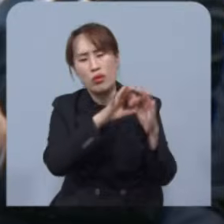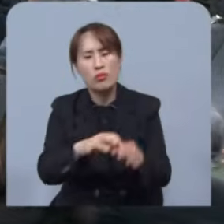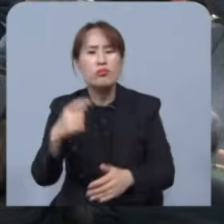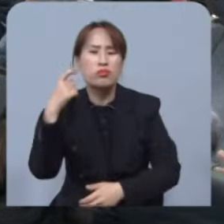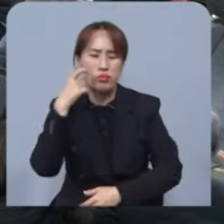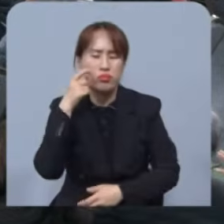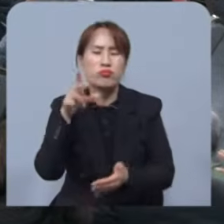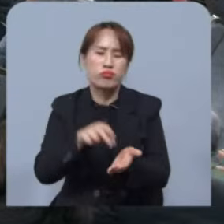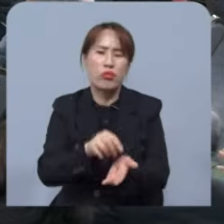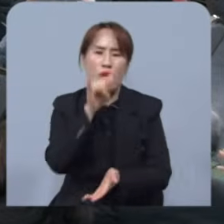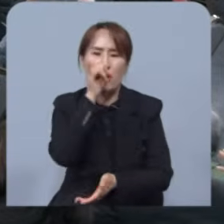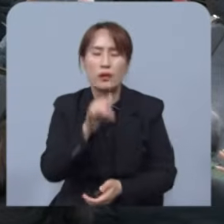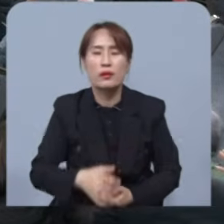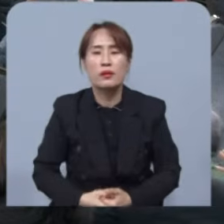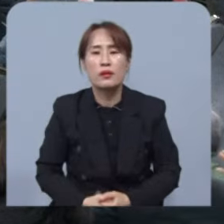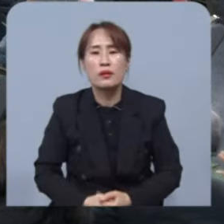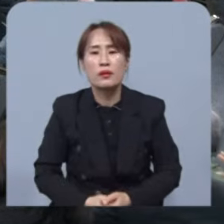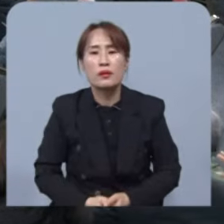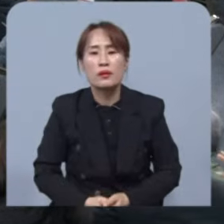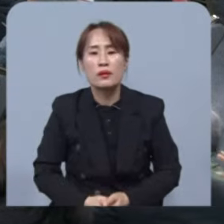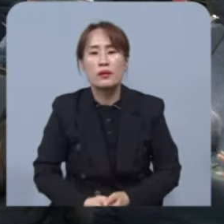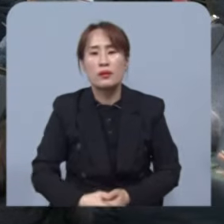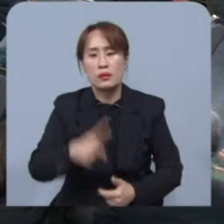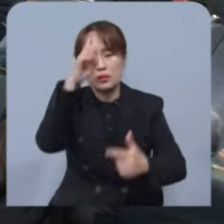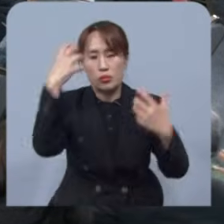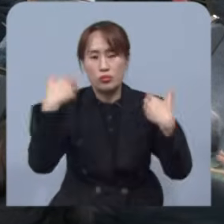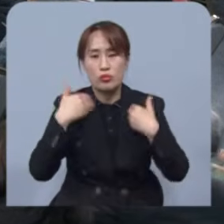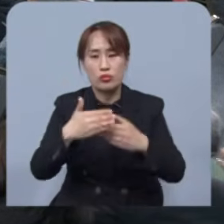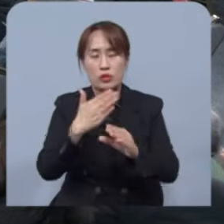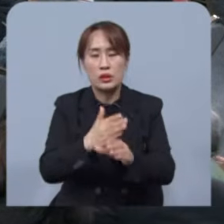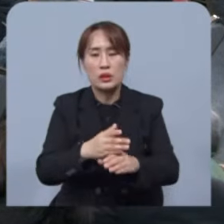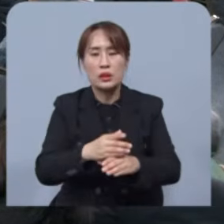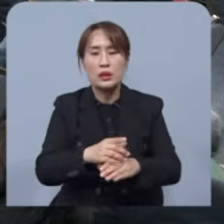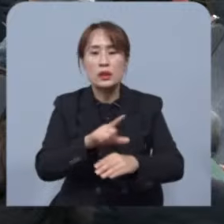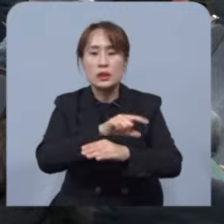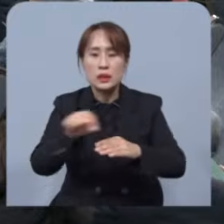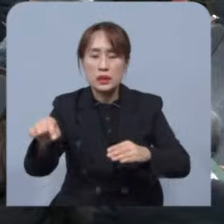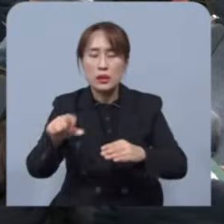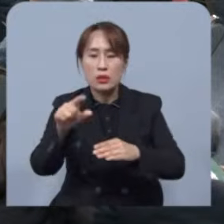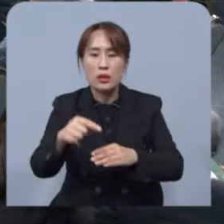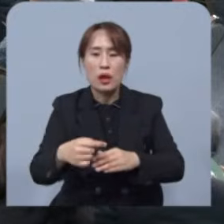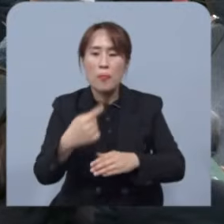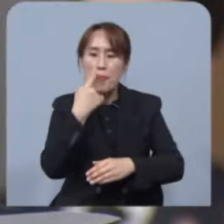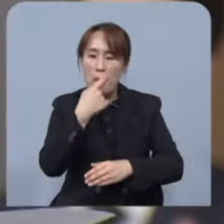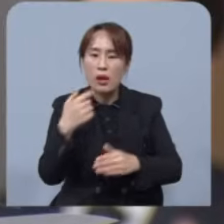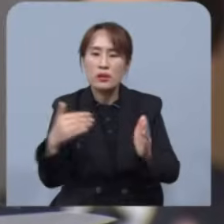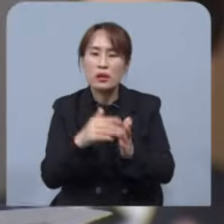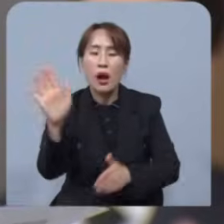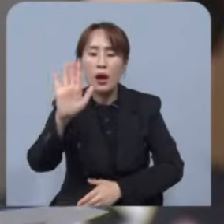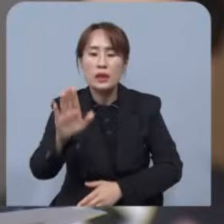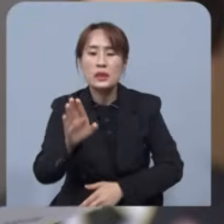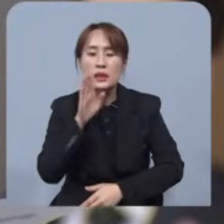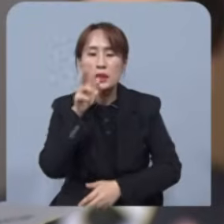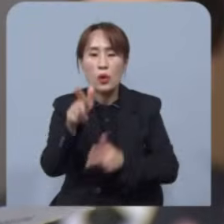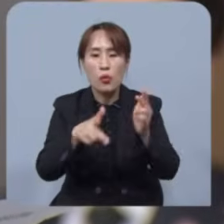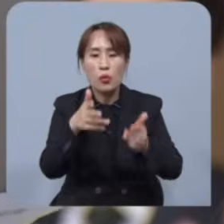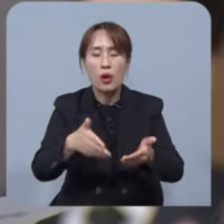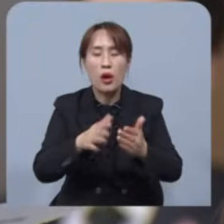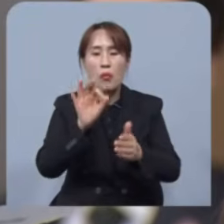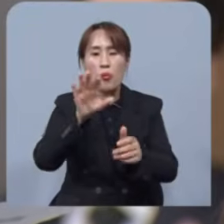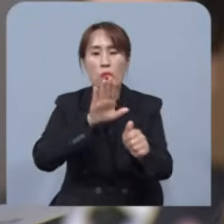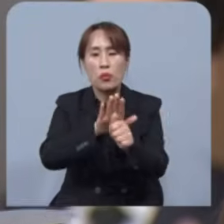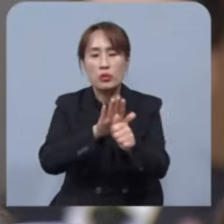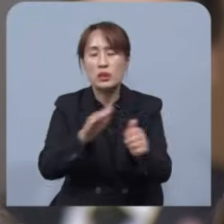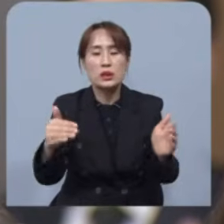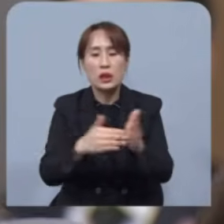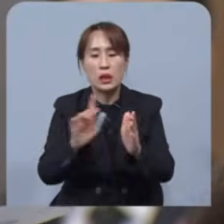끊기는 현상이 실정입니다. 정부에서 추진하는 지방시대가 구호에 그치지 않으려면 단순히 공장을 짓는 보조공을